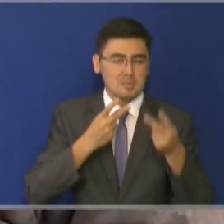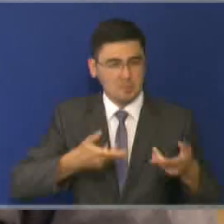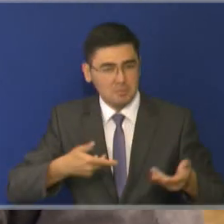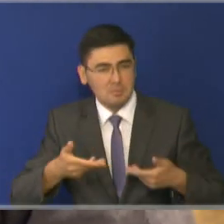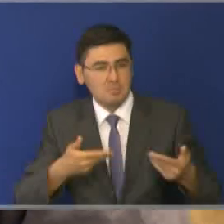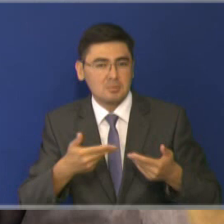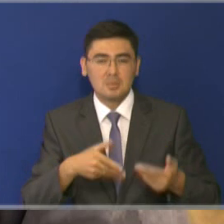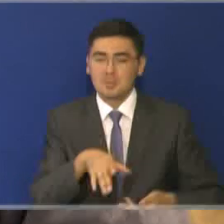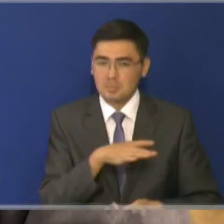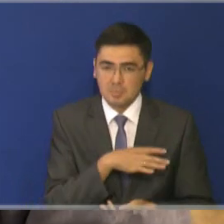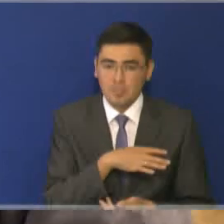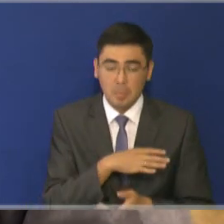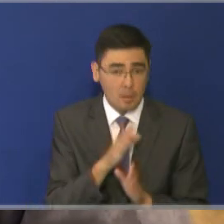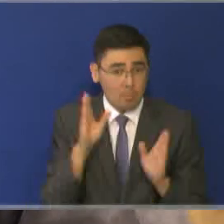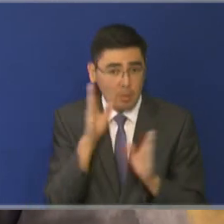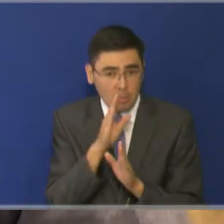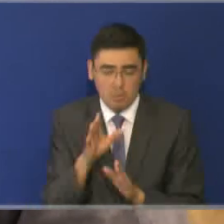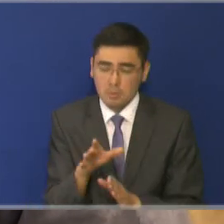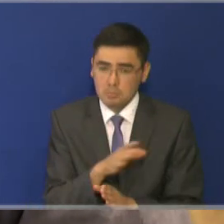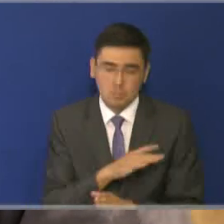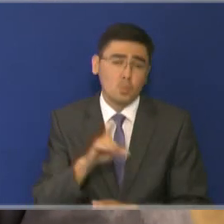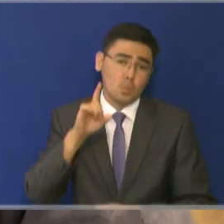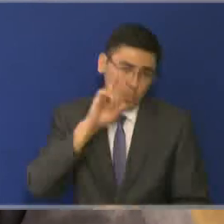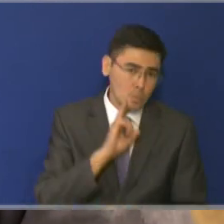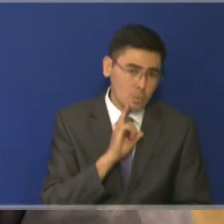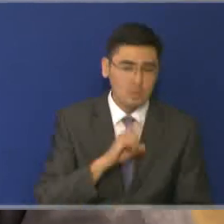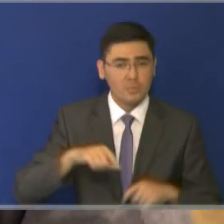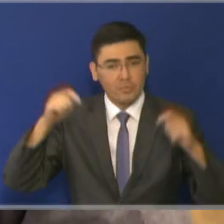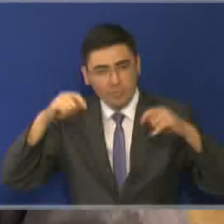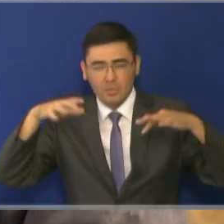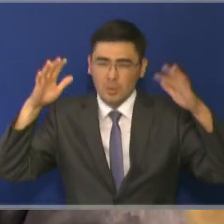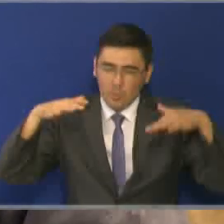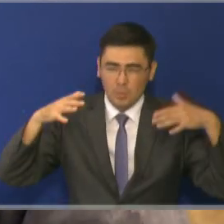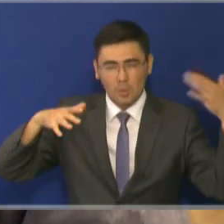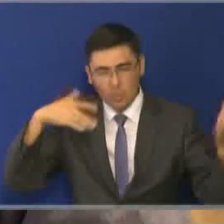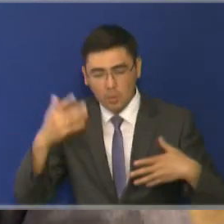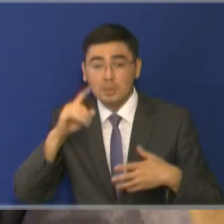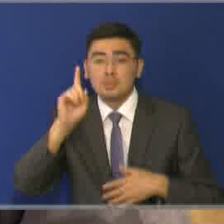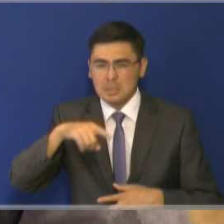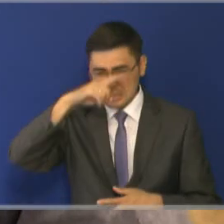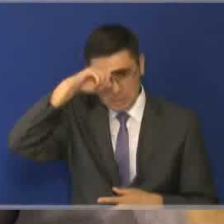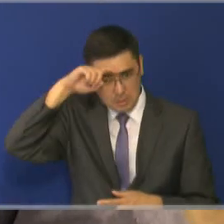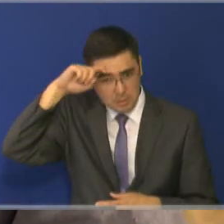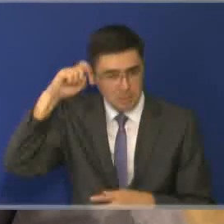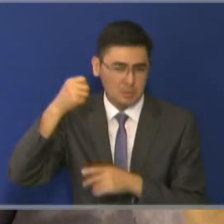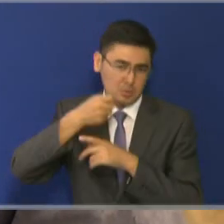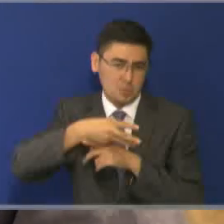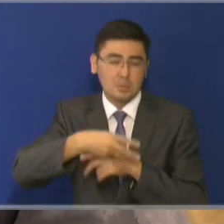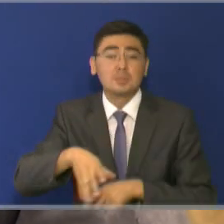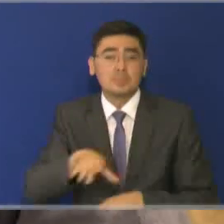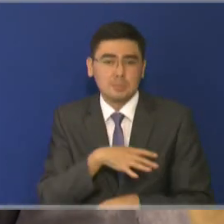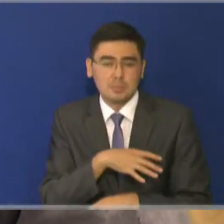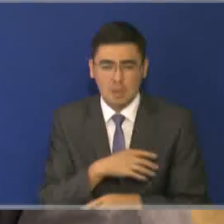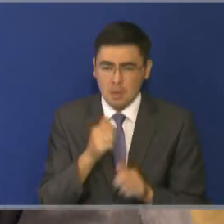экспедицияға шықтық. Ауа райы біз үшін қолайлы болды деп айтуға болады. Жаңбырлы, желді, ыстық күндерді артта қалдырдық. Күнде сөмке